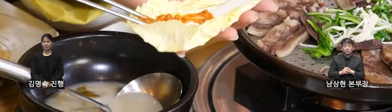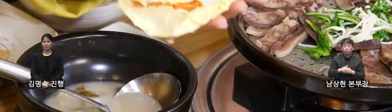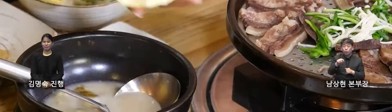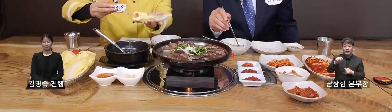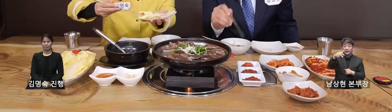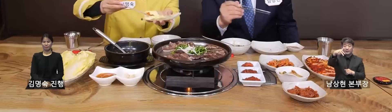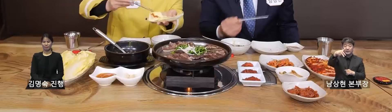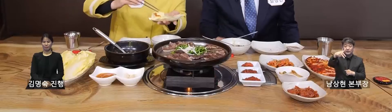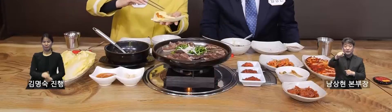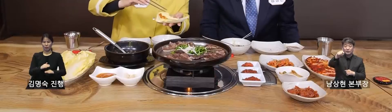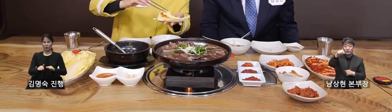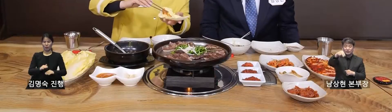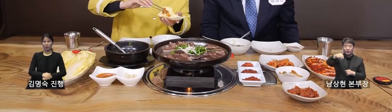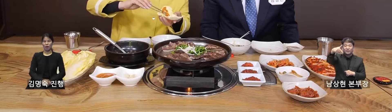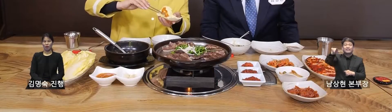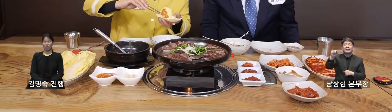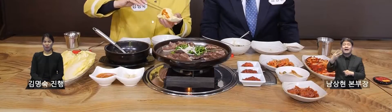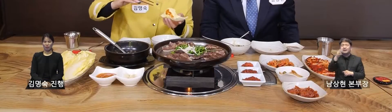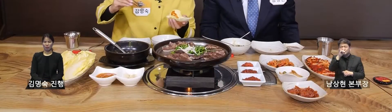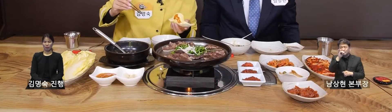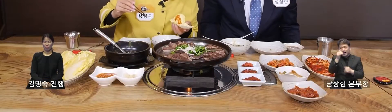젓갈도 있어요. 젓갈하고 같이 드세요.